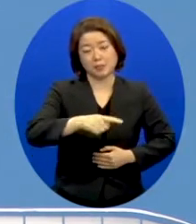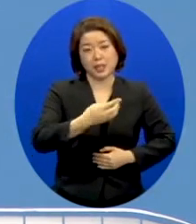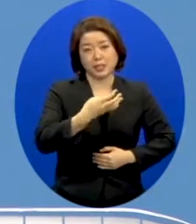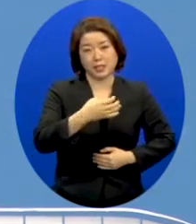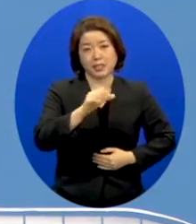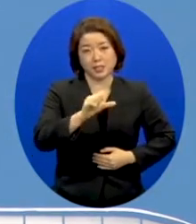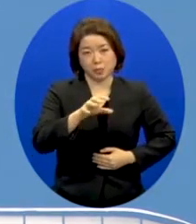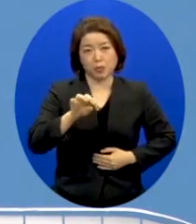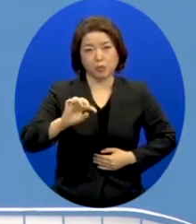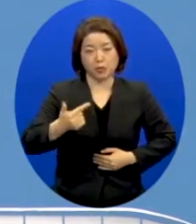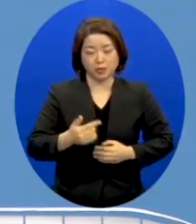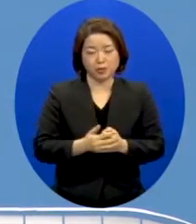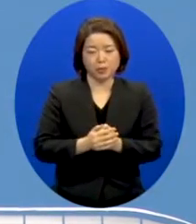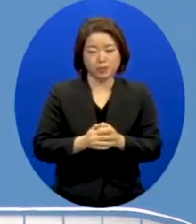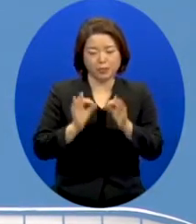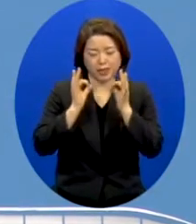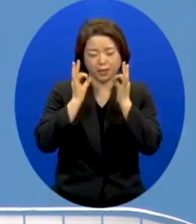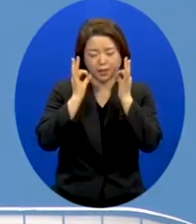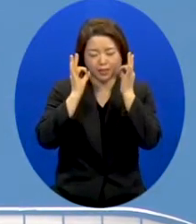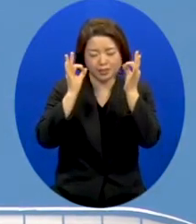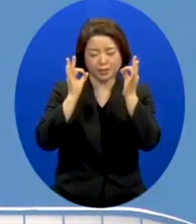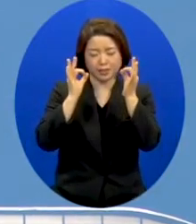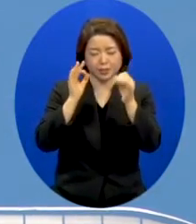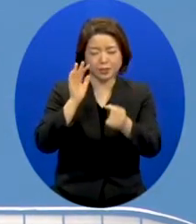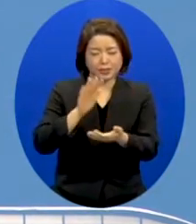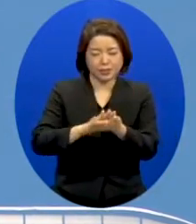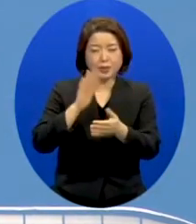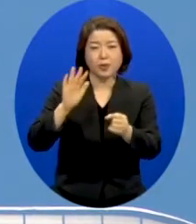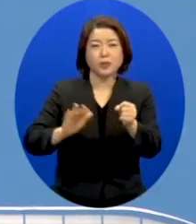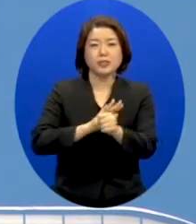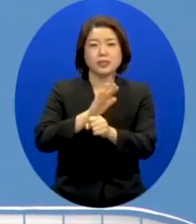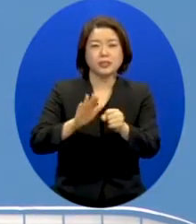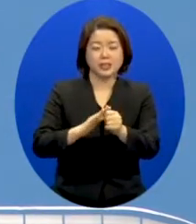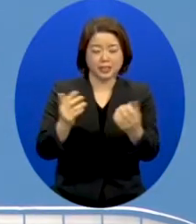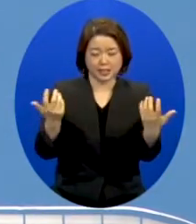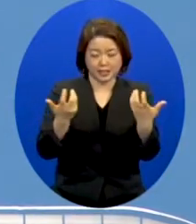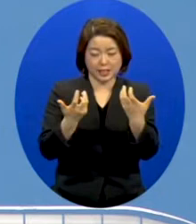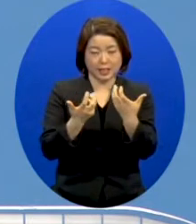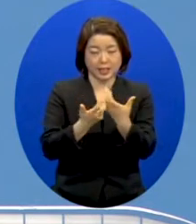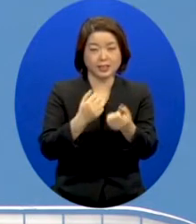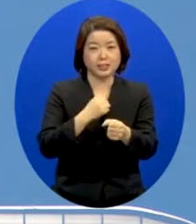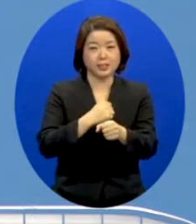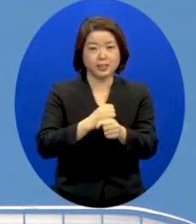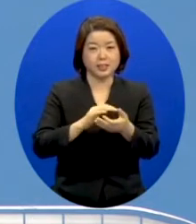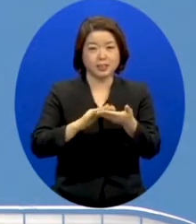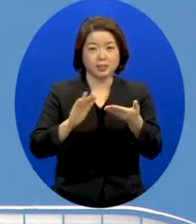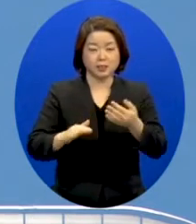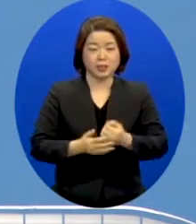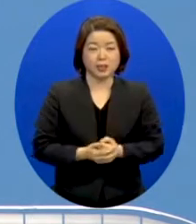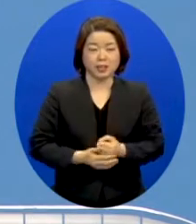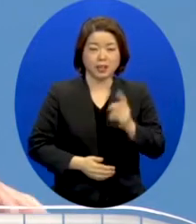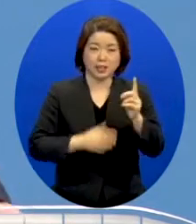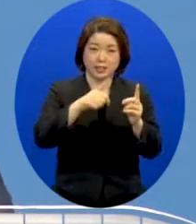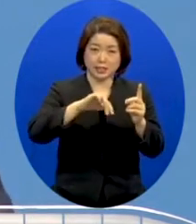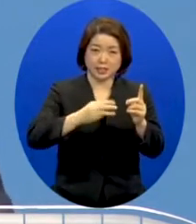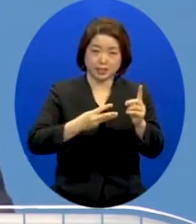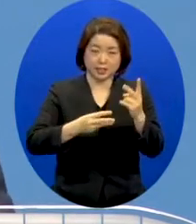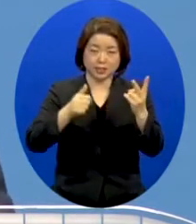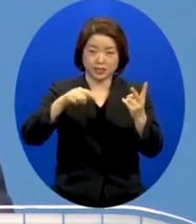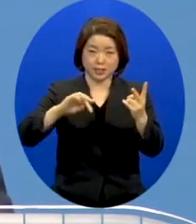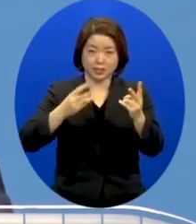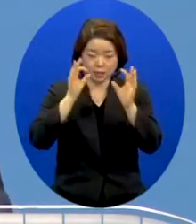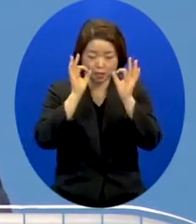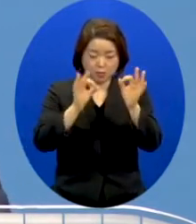간절하고 뜨거운 찬양이 가득한 시 편입니다 1절 2절을 보면 나의 임금님이 신